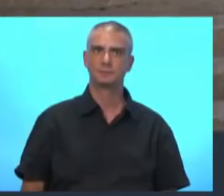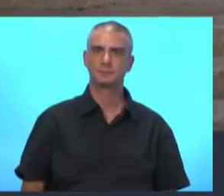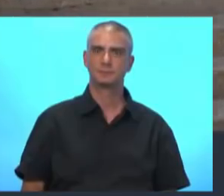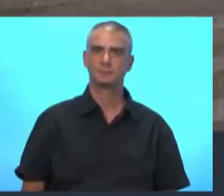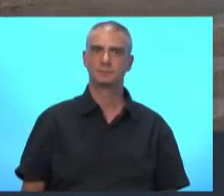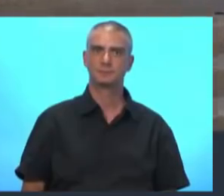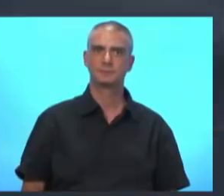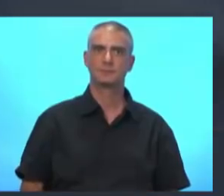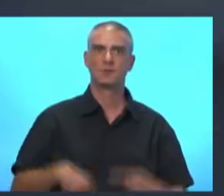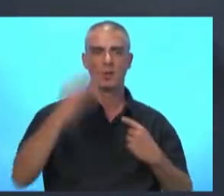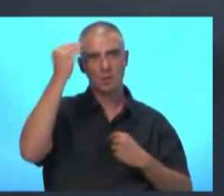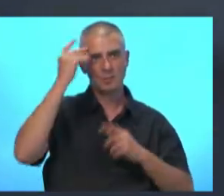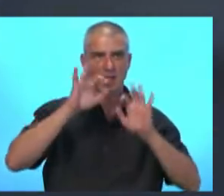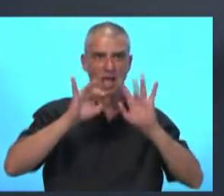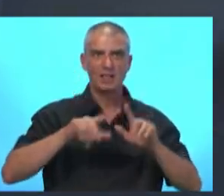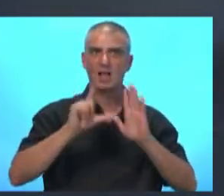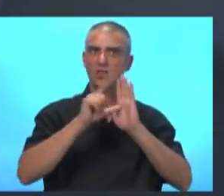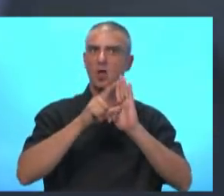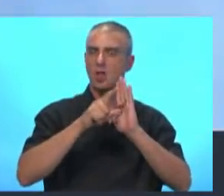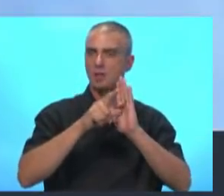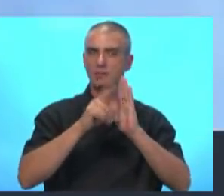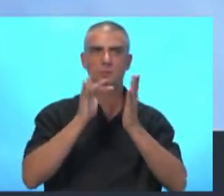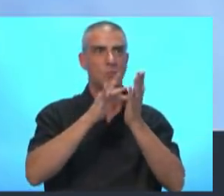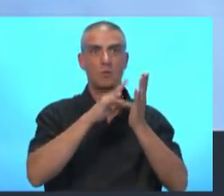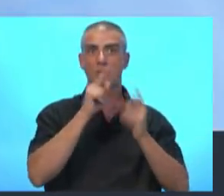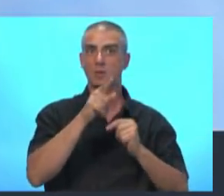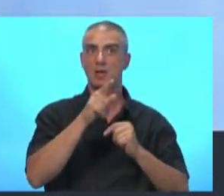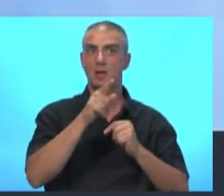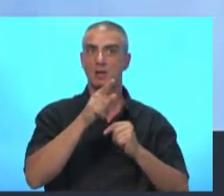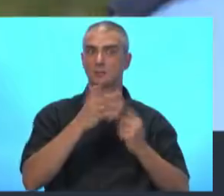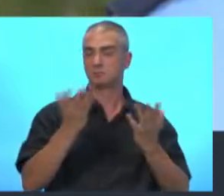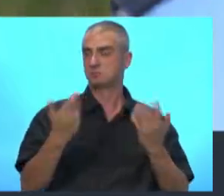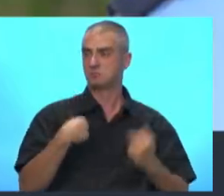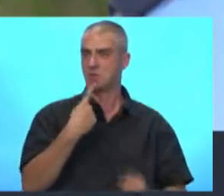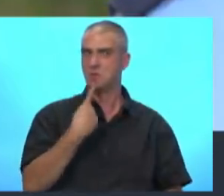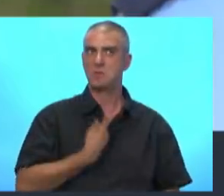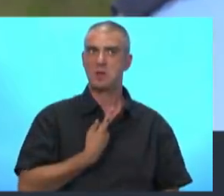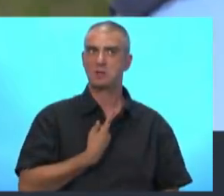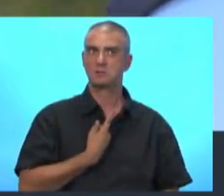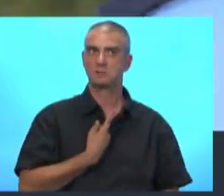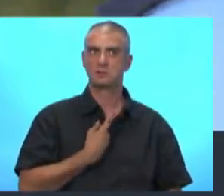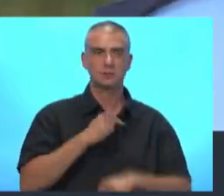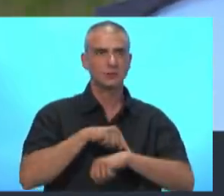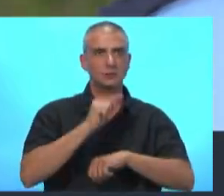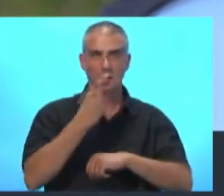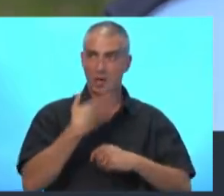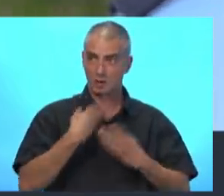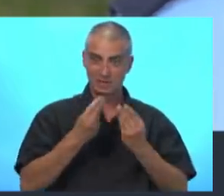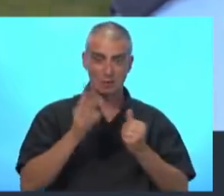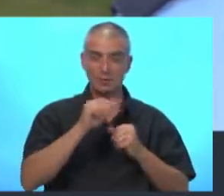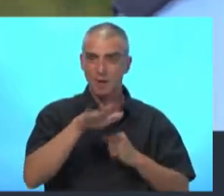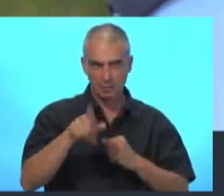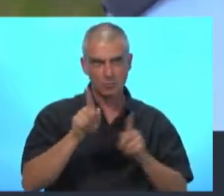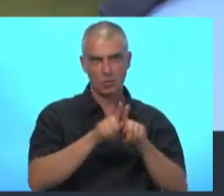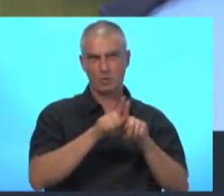כל היום הייתי בהייטק ובטכנולוגיה ובמקומות האלה, אני אומר לעצמי, שעת איכות. אתה רוצה שעת איכות עם הילדים? אתה רוצה